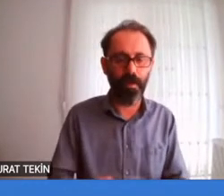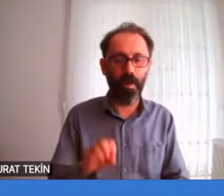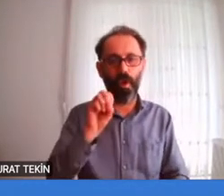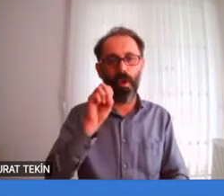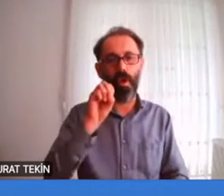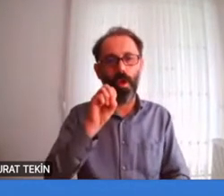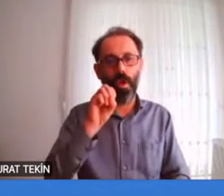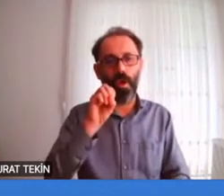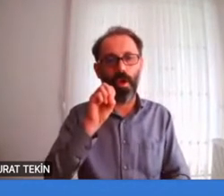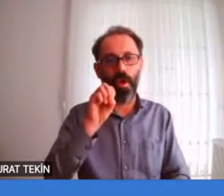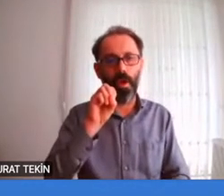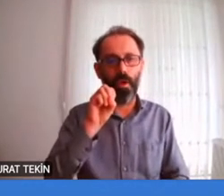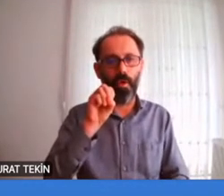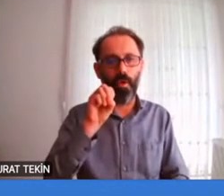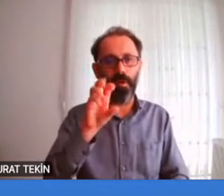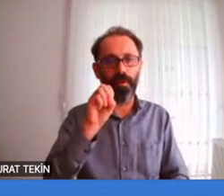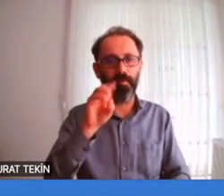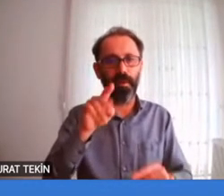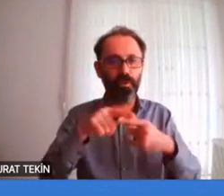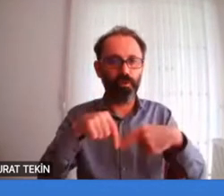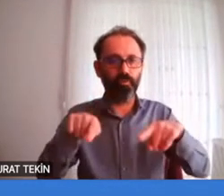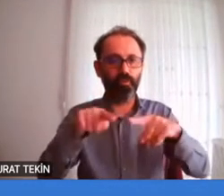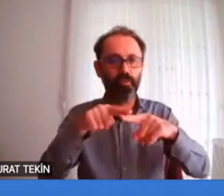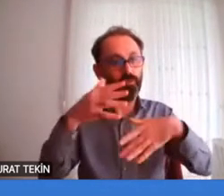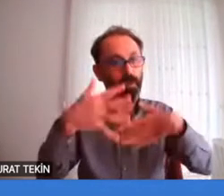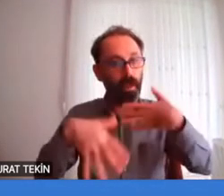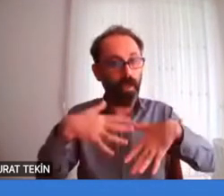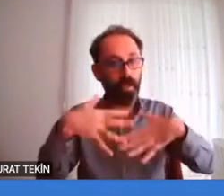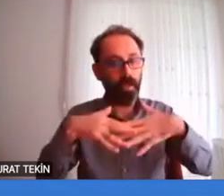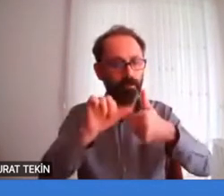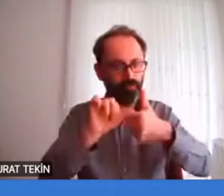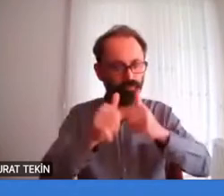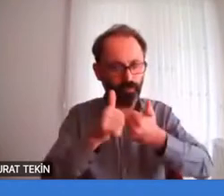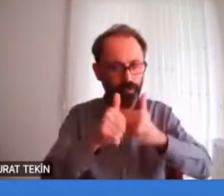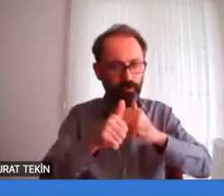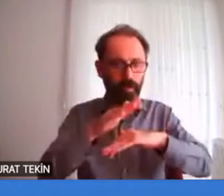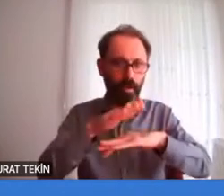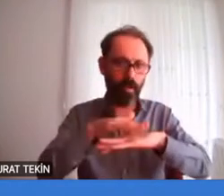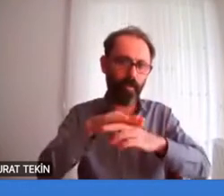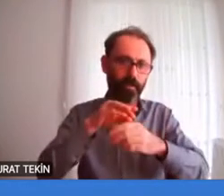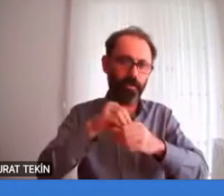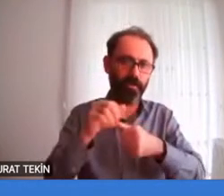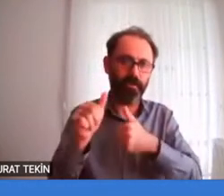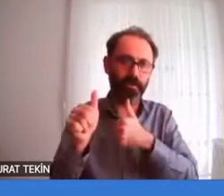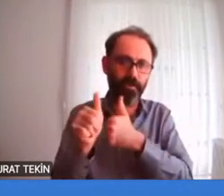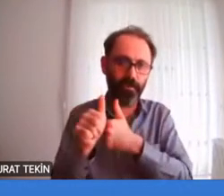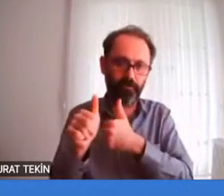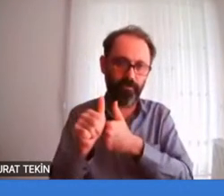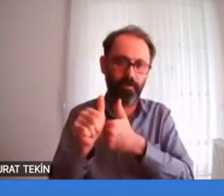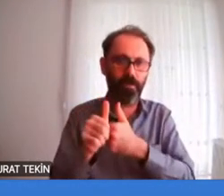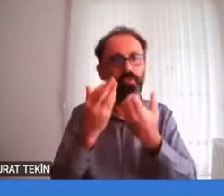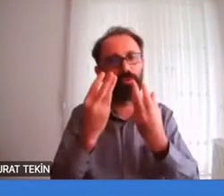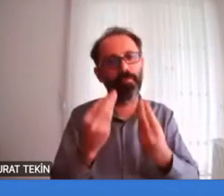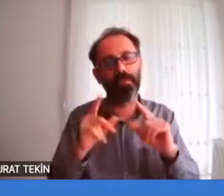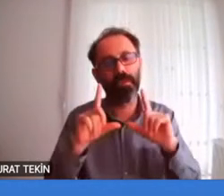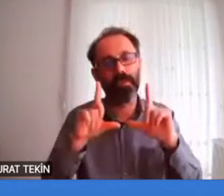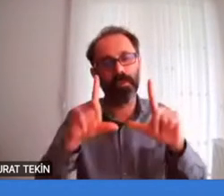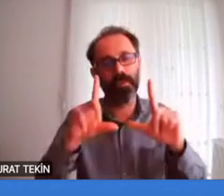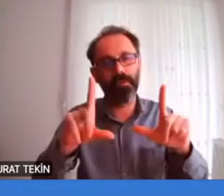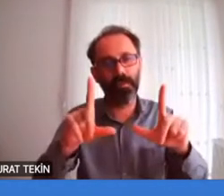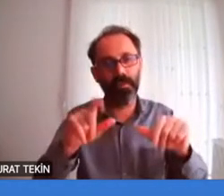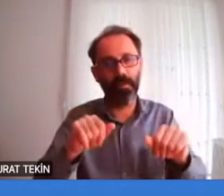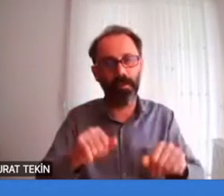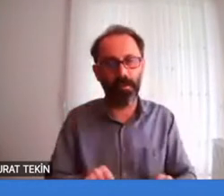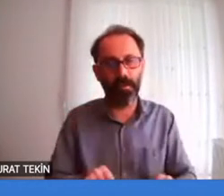öğretmenlerin işte öğrenciler üzerinde, sporcular üzerindeki etkisi çok ön plana çıkıyor. Bir de sizin